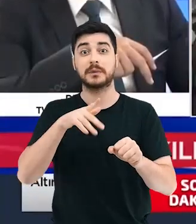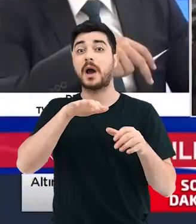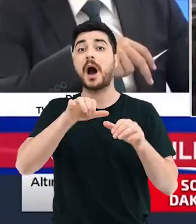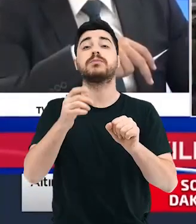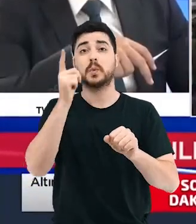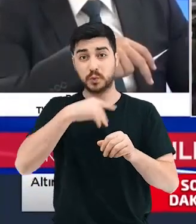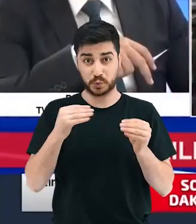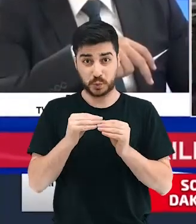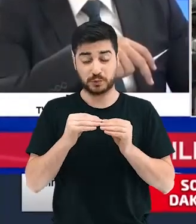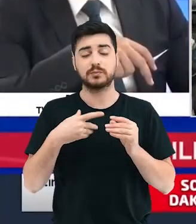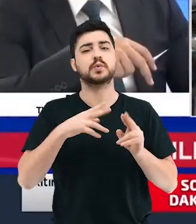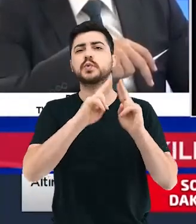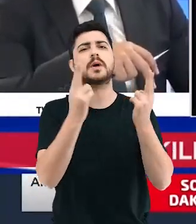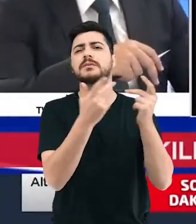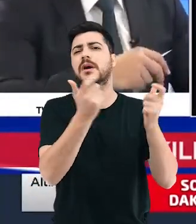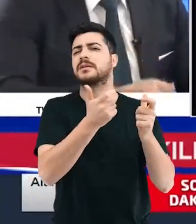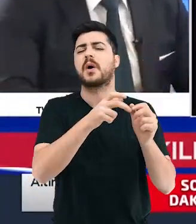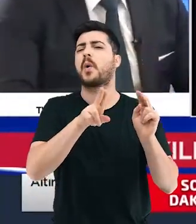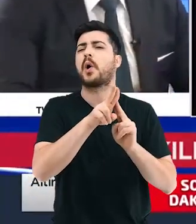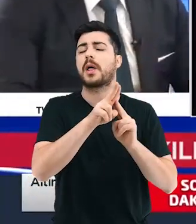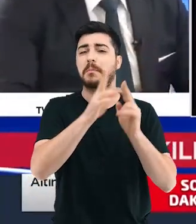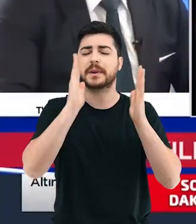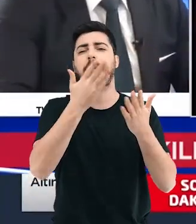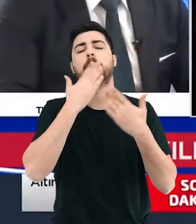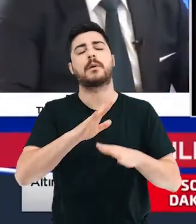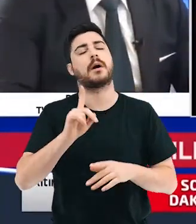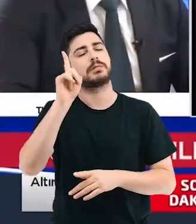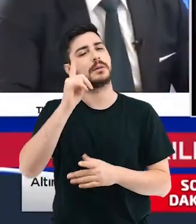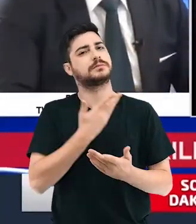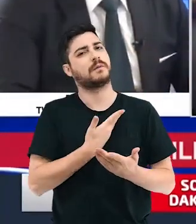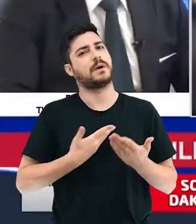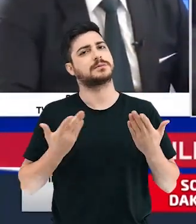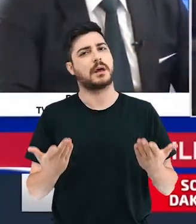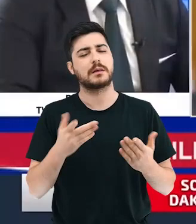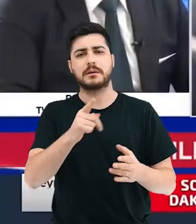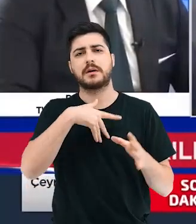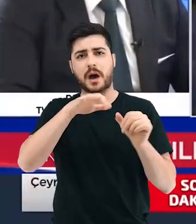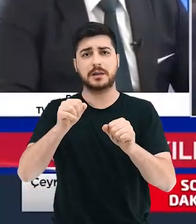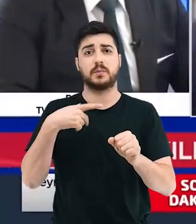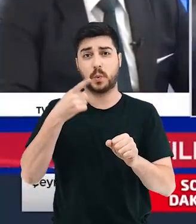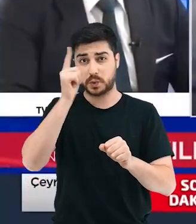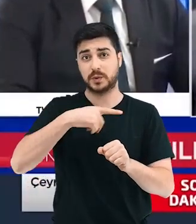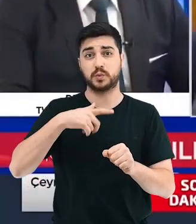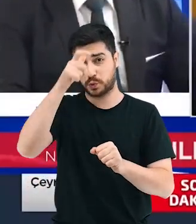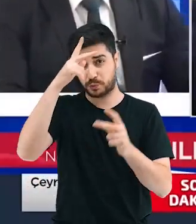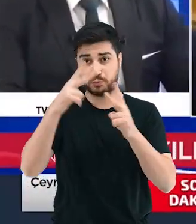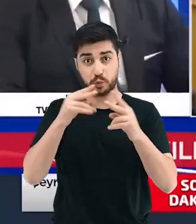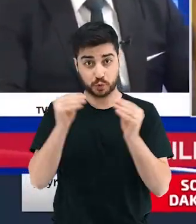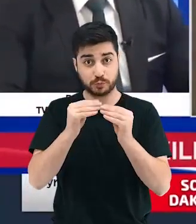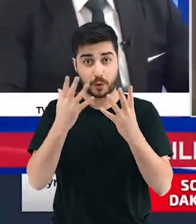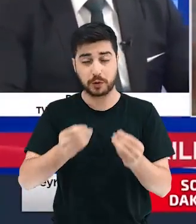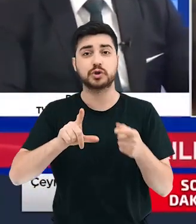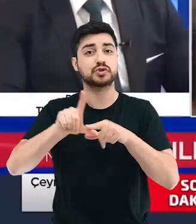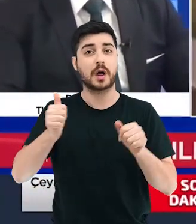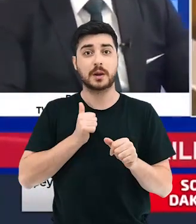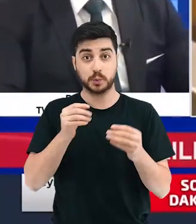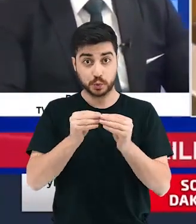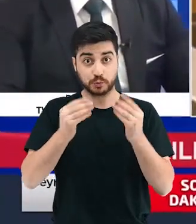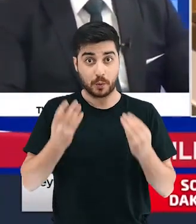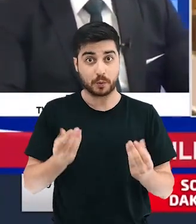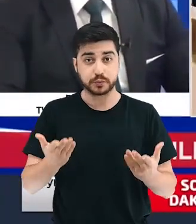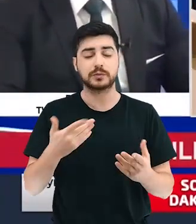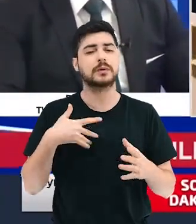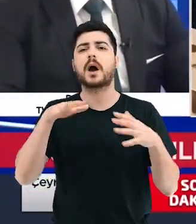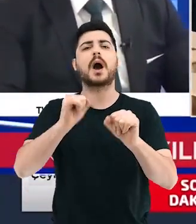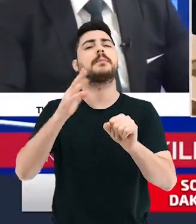yaptık. Biz yakaladık diye suçluyuz. Dünyanın hangi ülkesinde ya Kolombiya'da bile yoktur bu. Allah'ınızı severseniz ya yakaladı diye Türk polisi suçlu mu olur? Türk